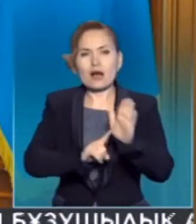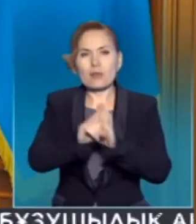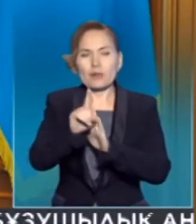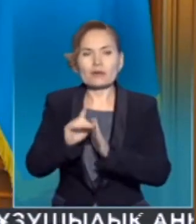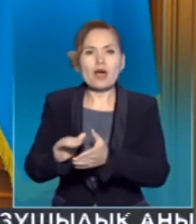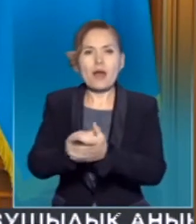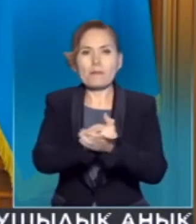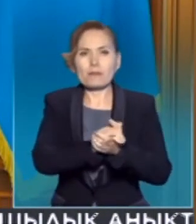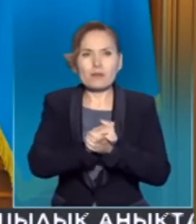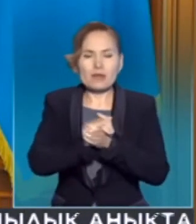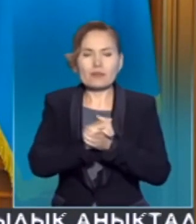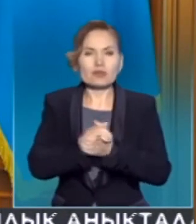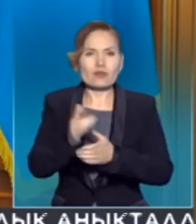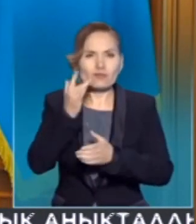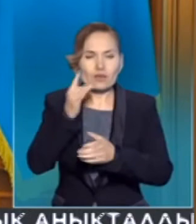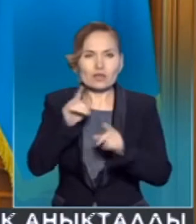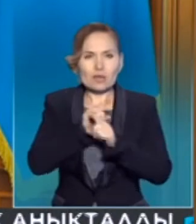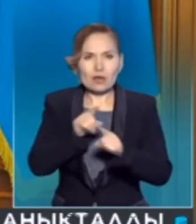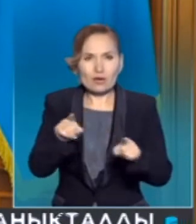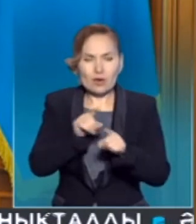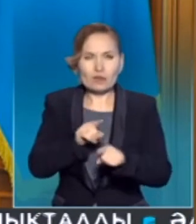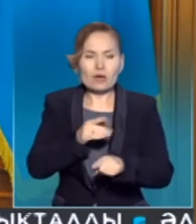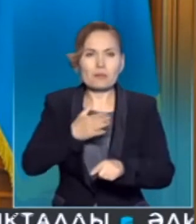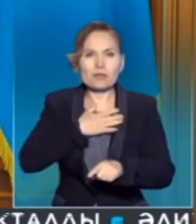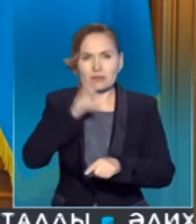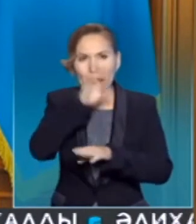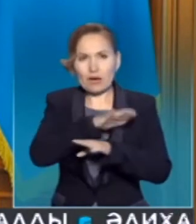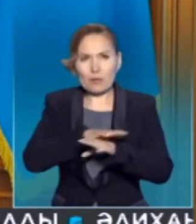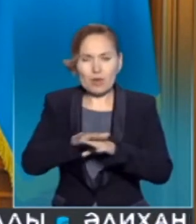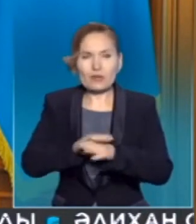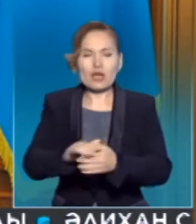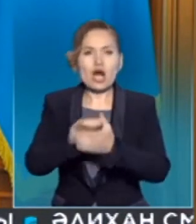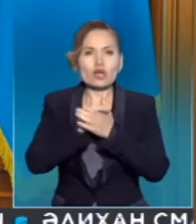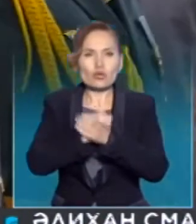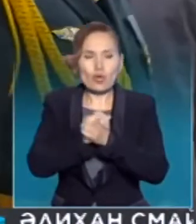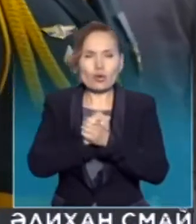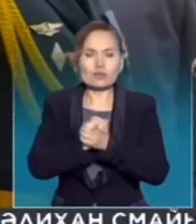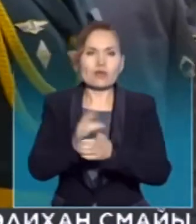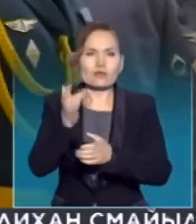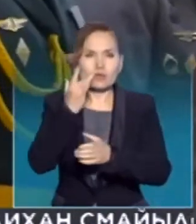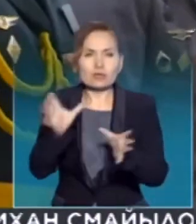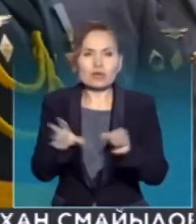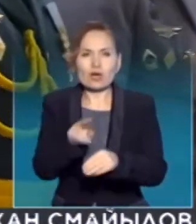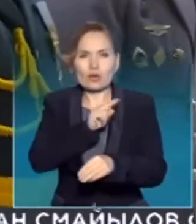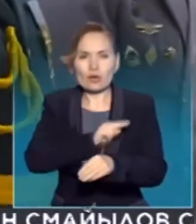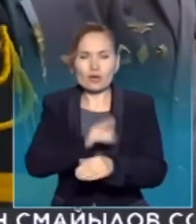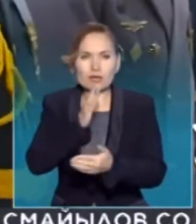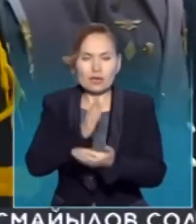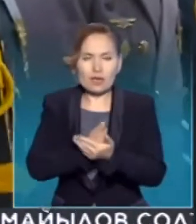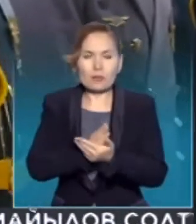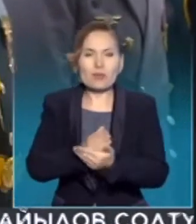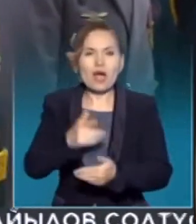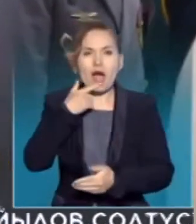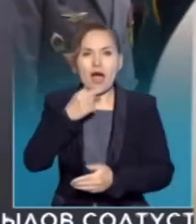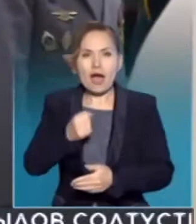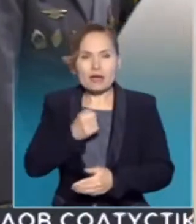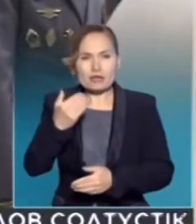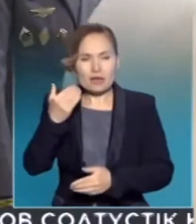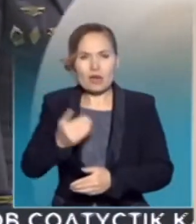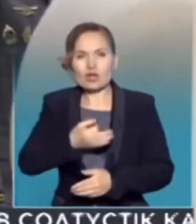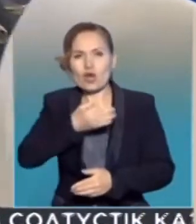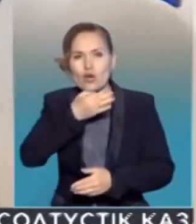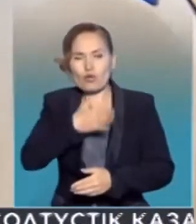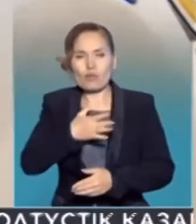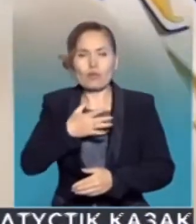саясат ұстанып келеді. Барлық мемлекетпен достық қарым-қатынас орнаттық. Дегенмен әскеріміз кез